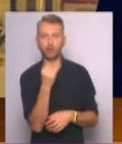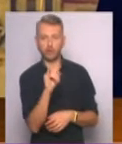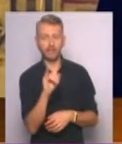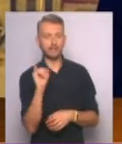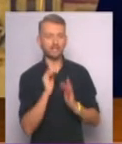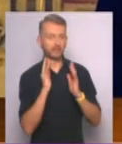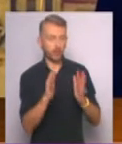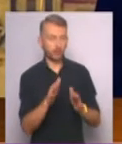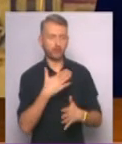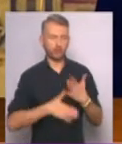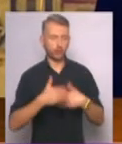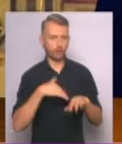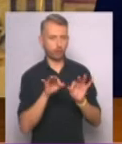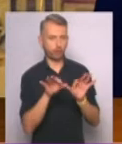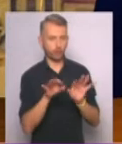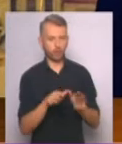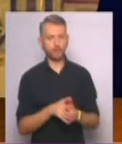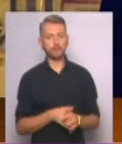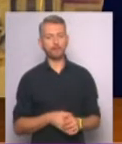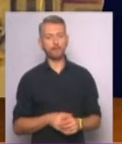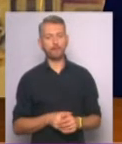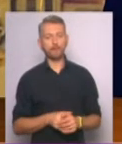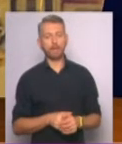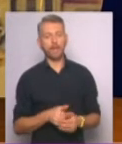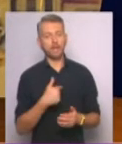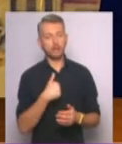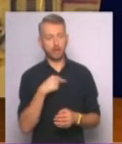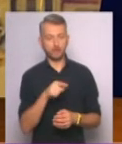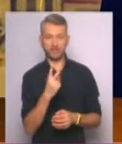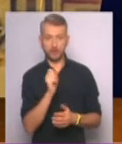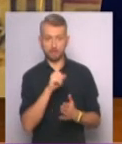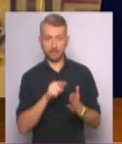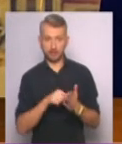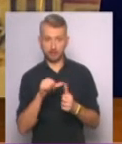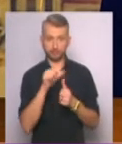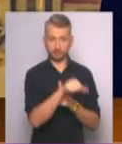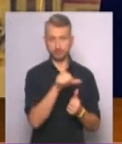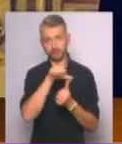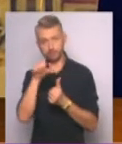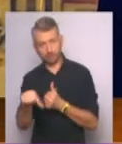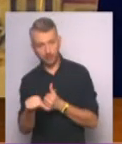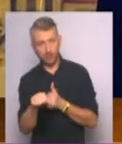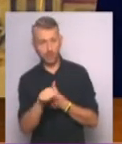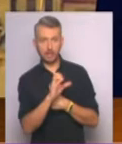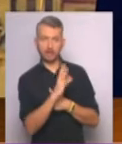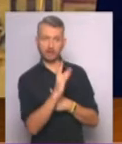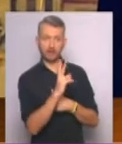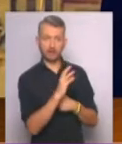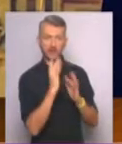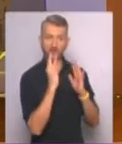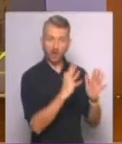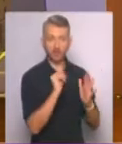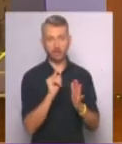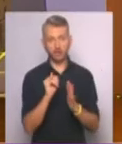задоволенням прокоментую. Розділю все-таки ці два питання на сквер на Вільшанській і бенефіціарів, і потім